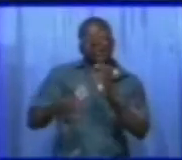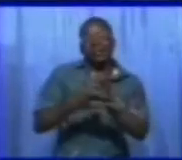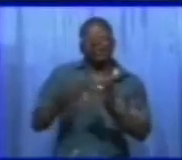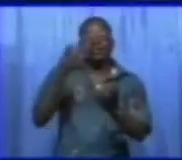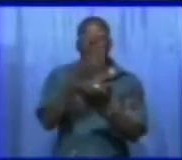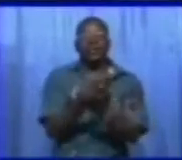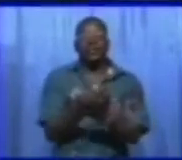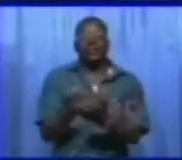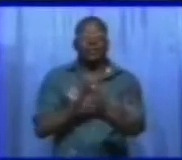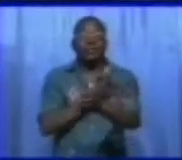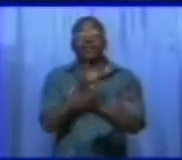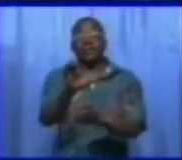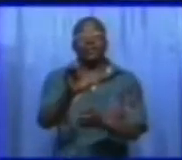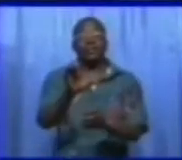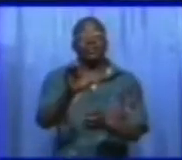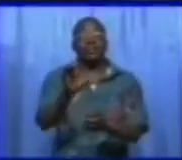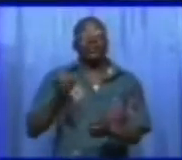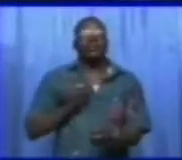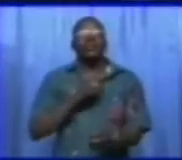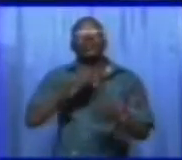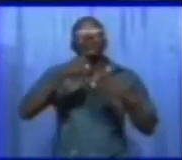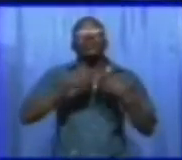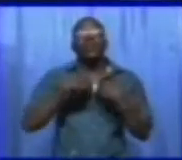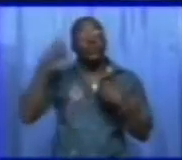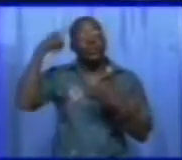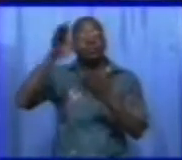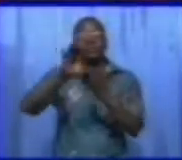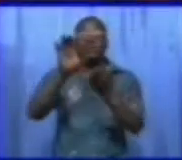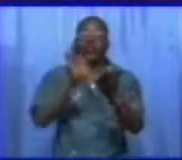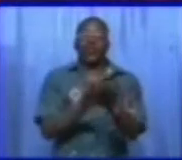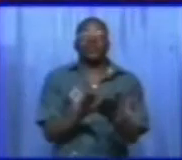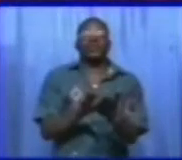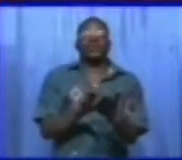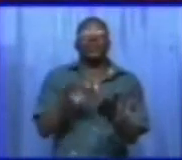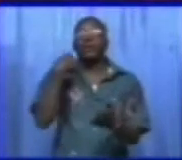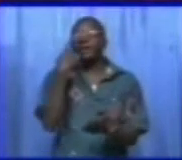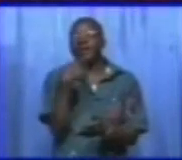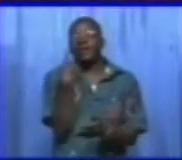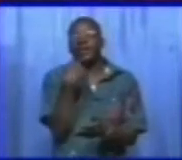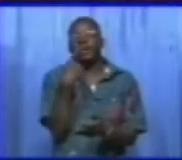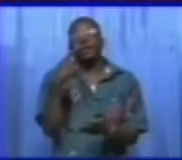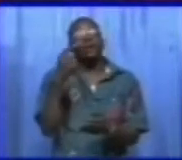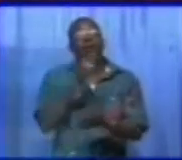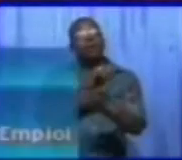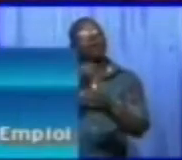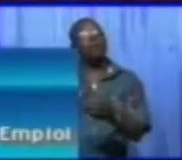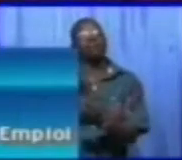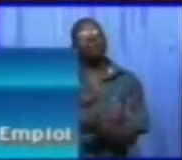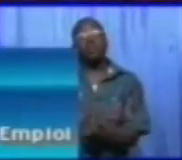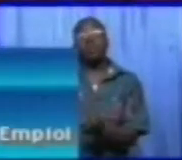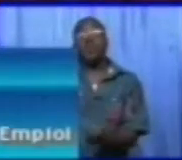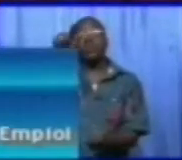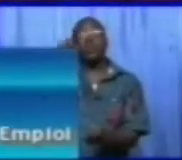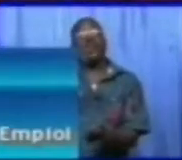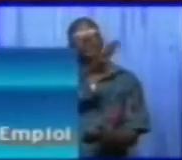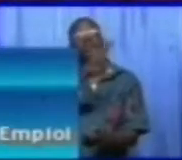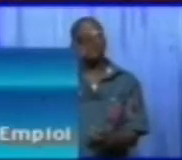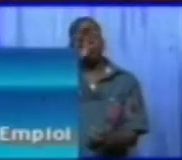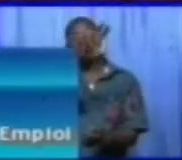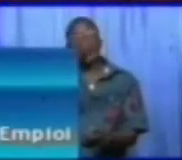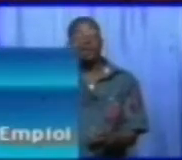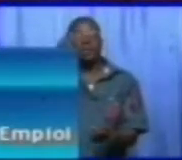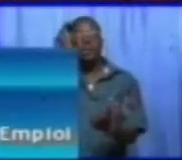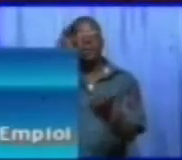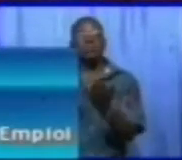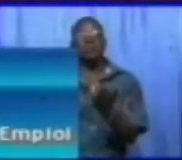se renforce. Nous avions une première convention et qui est à hauteur donc de 160 millions. C'est